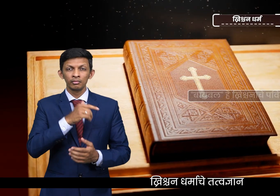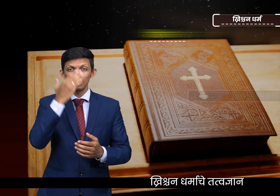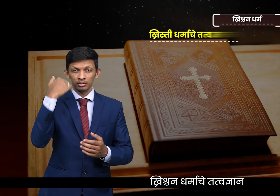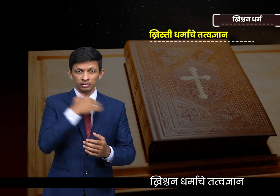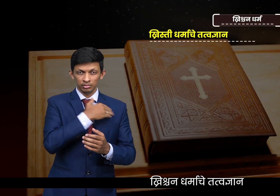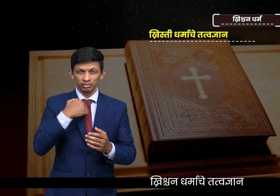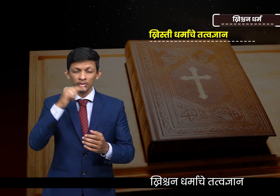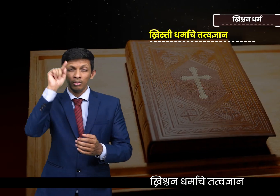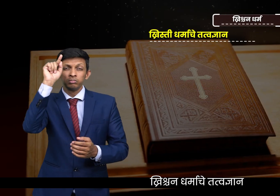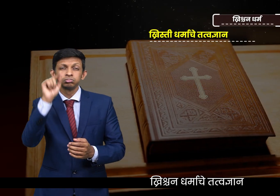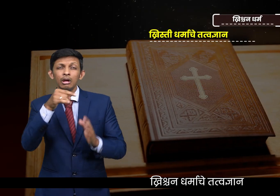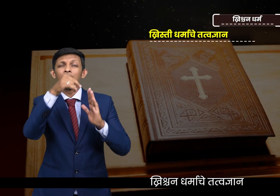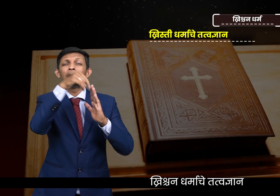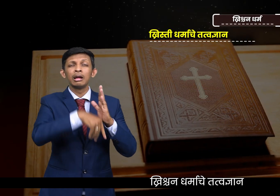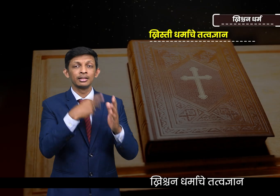ख्रिश्चन धर्माचे तत्वज्ञान: